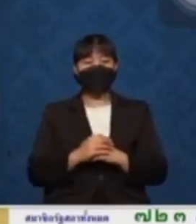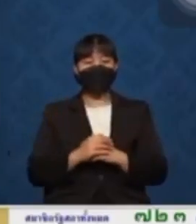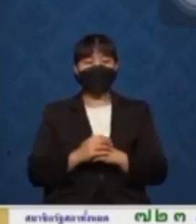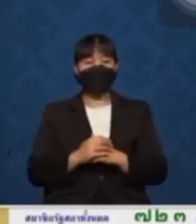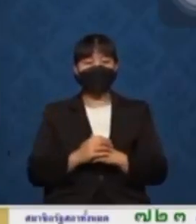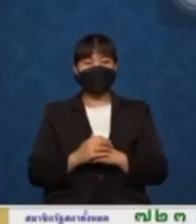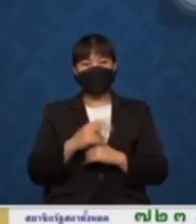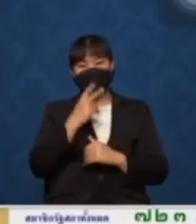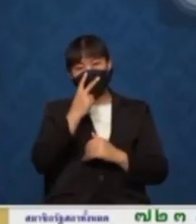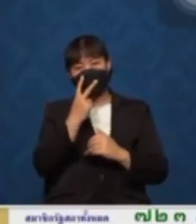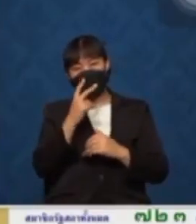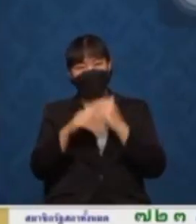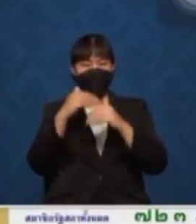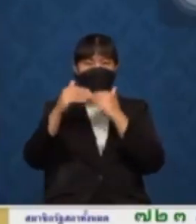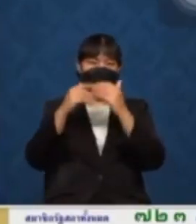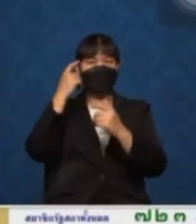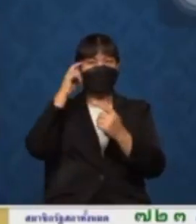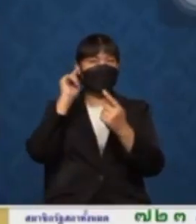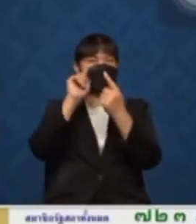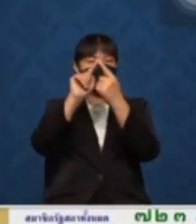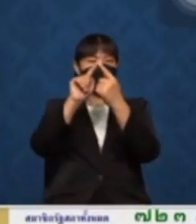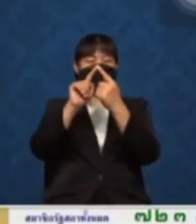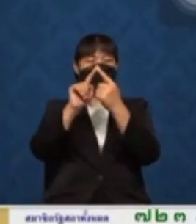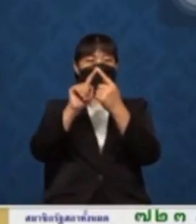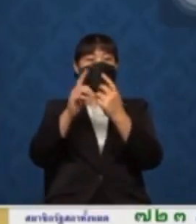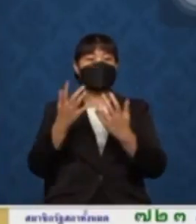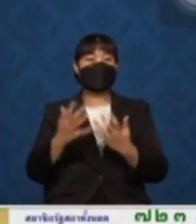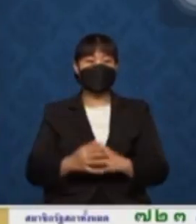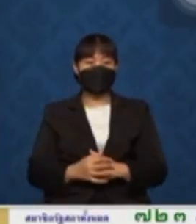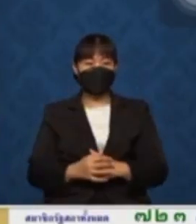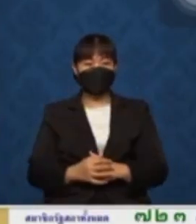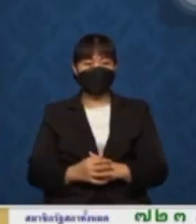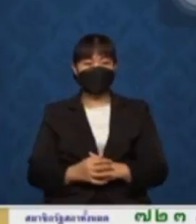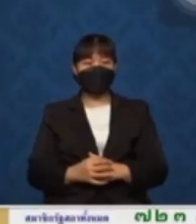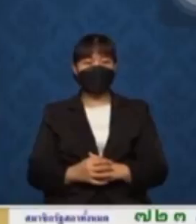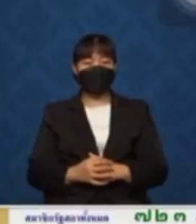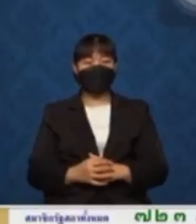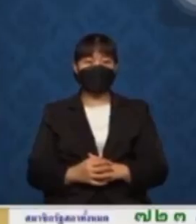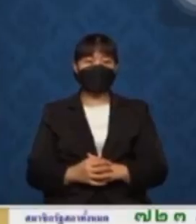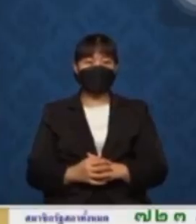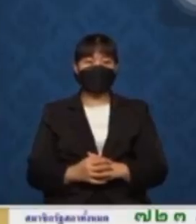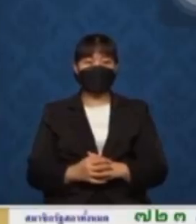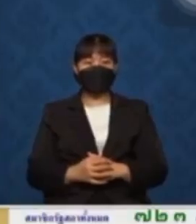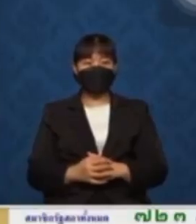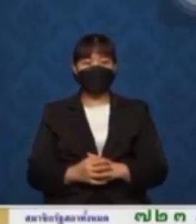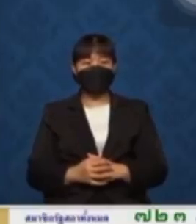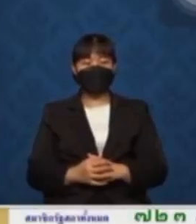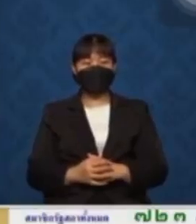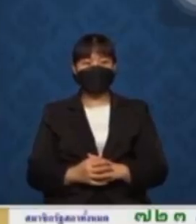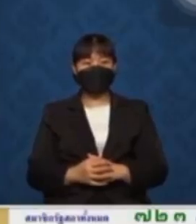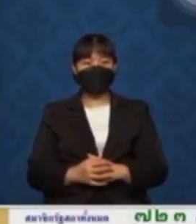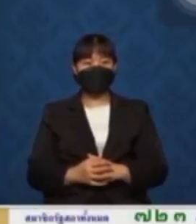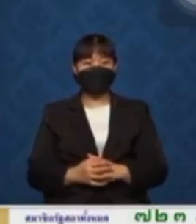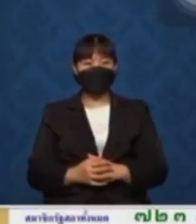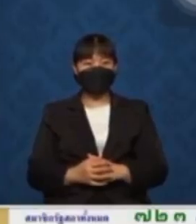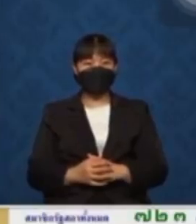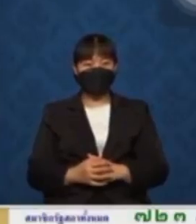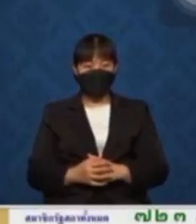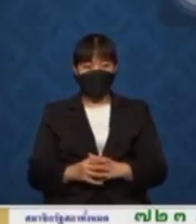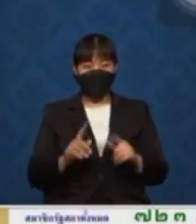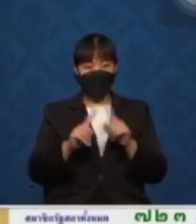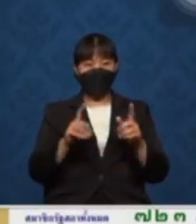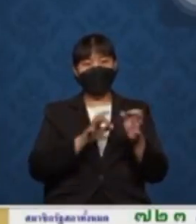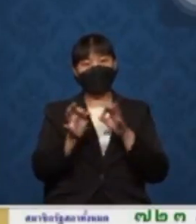ความทะเยอทะยานที่จะตั้งเป้าหมายตัวชี้วัดให้กับประเทศที่มันไปไกลกว่าสิ่งที่ประเทศไทยเราเคยทำมาได้แล้วแต่ผมเรีย